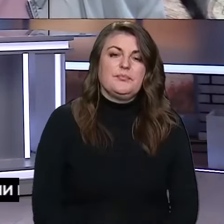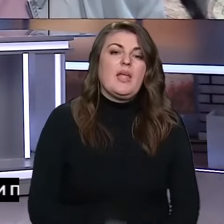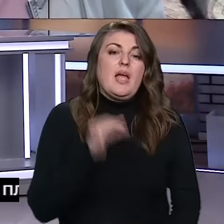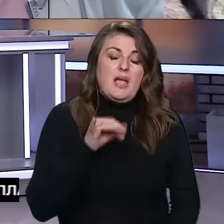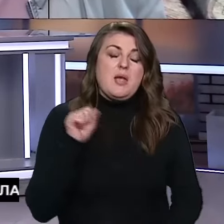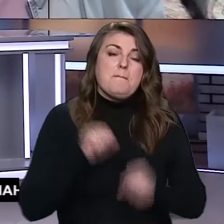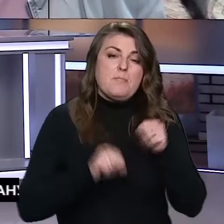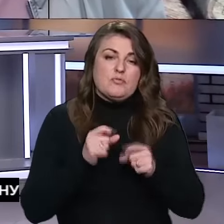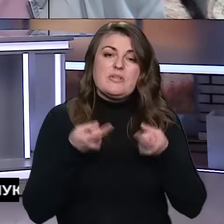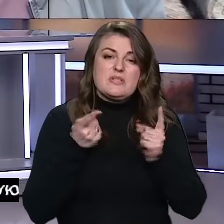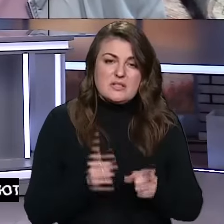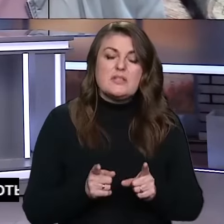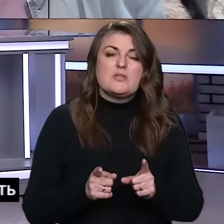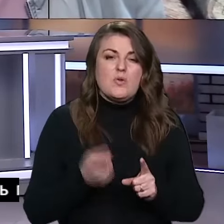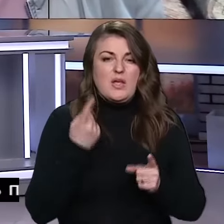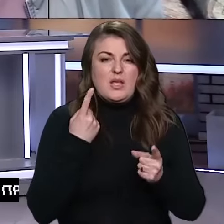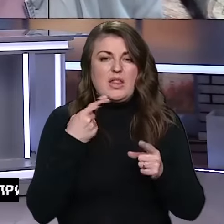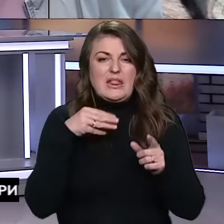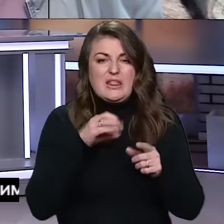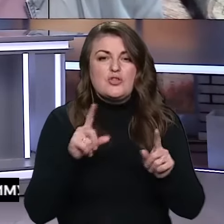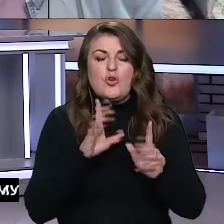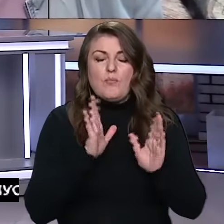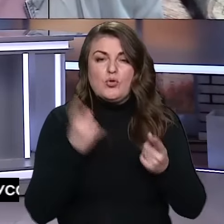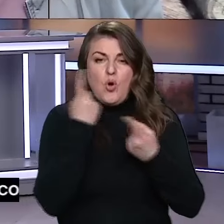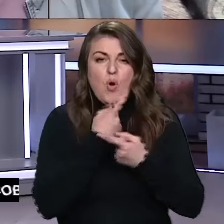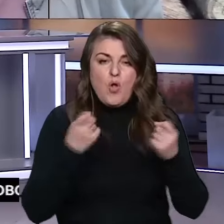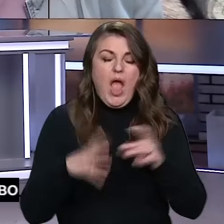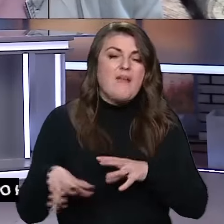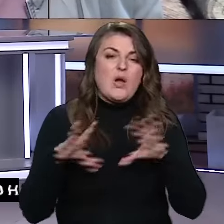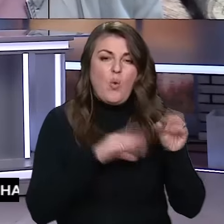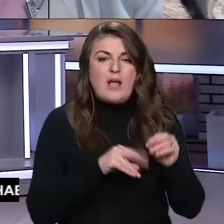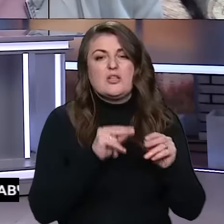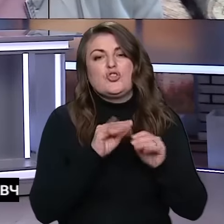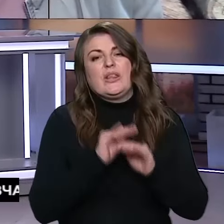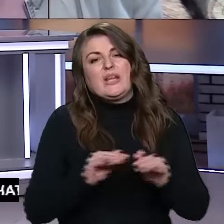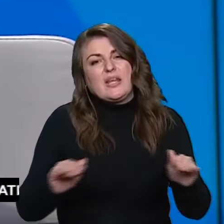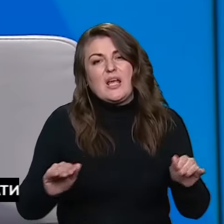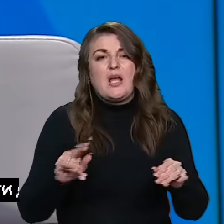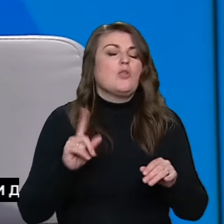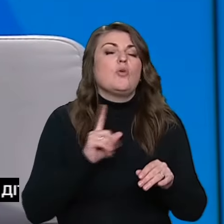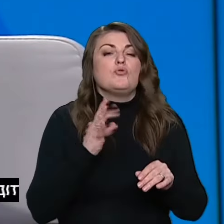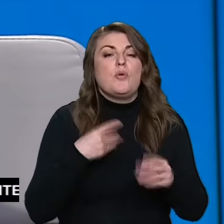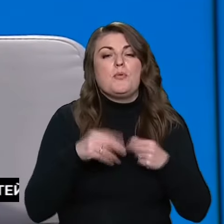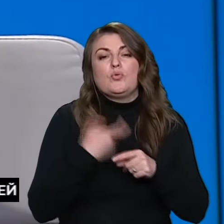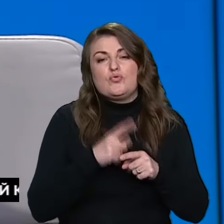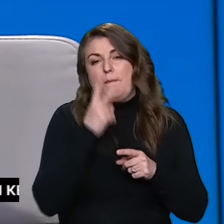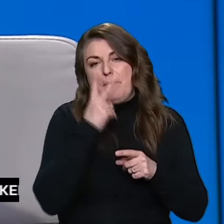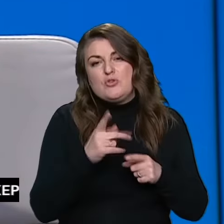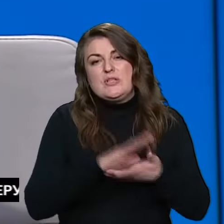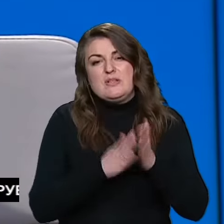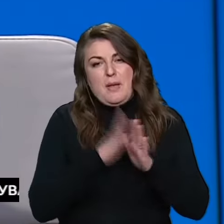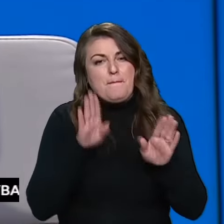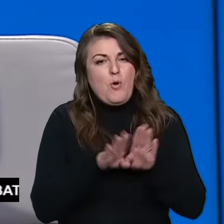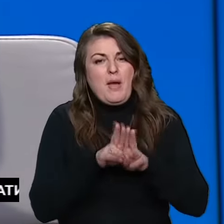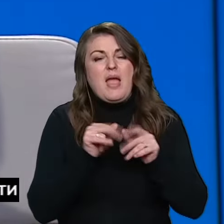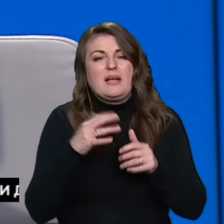І, можливо, дійсно, можливо, те, що буде оголошено евакуацію там, чи дітей, тому що ми дуже бачимо, що ситуація